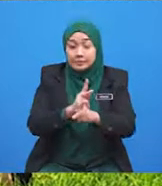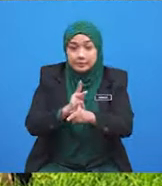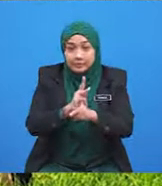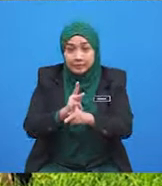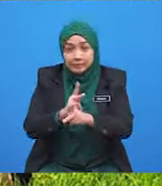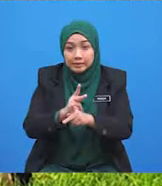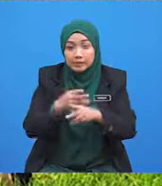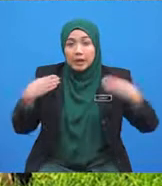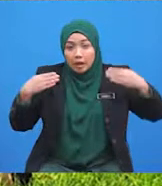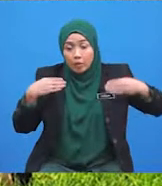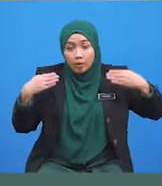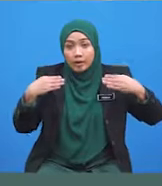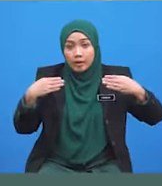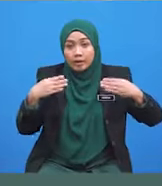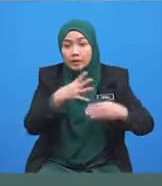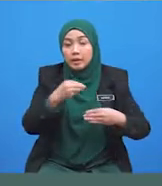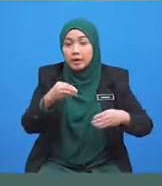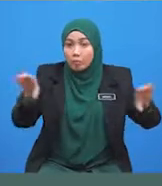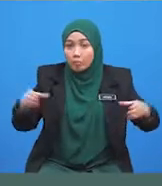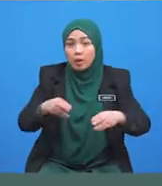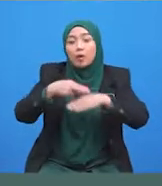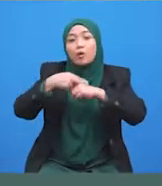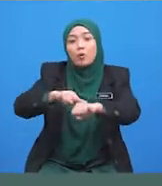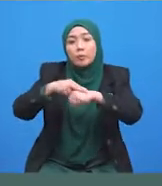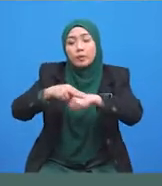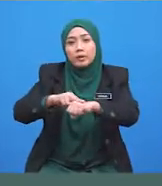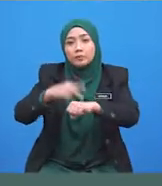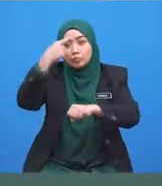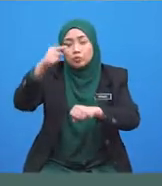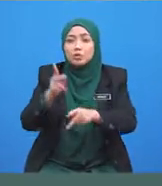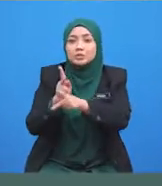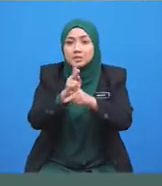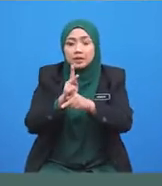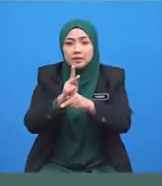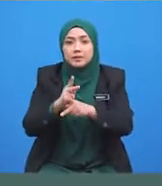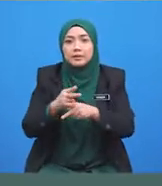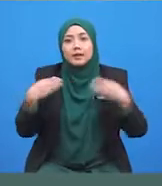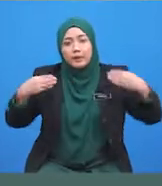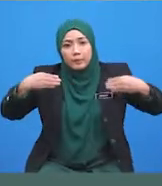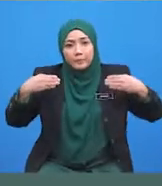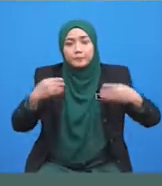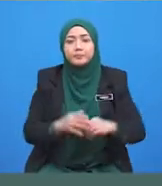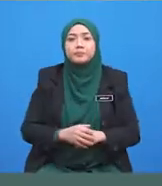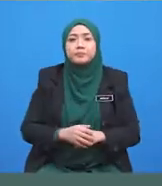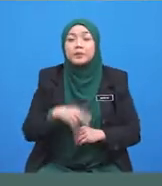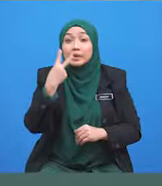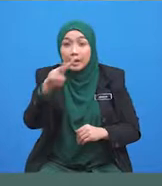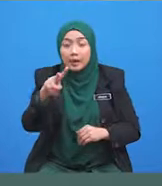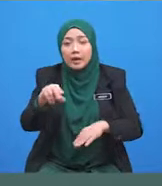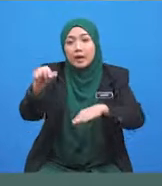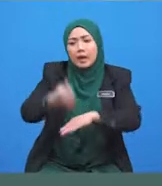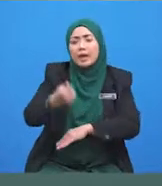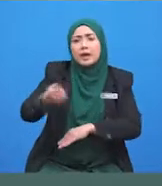kerjaya murid-murid nanti. Sekarang, kita cerokai pula tentang peralatan yang digunakan sejak zaman batu